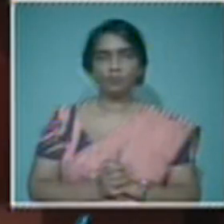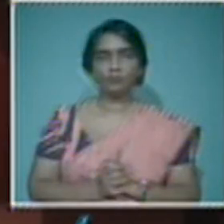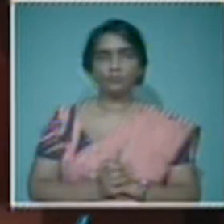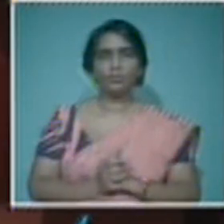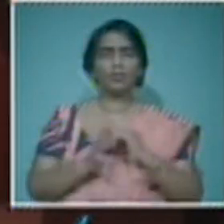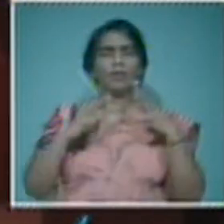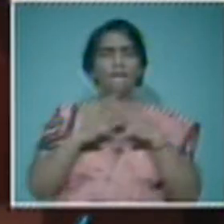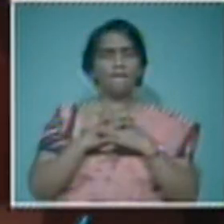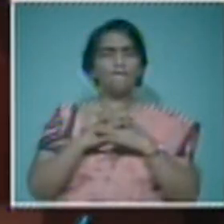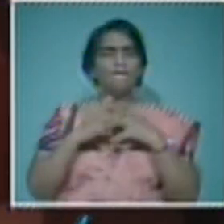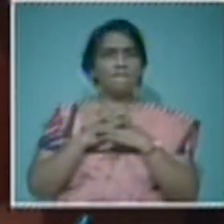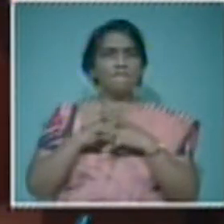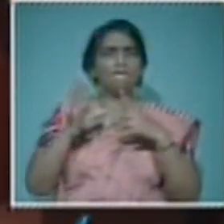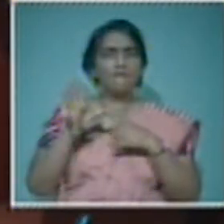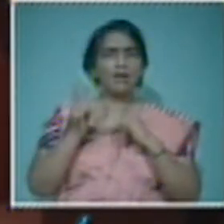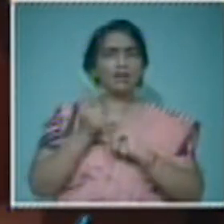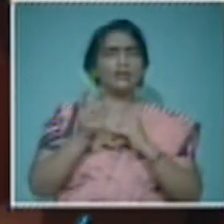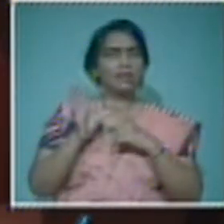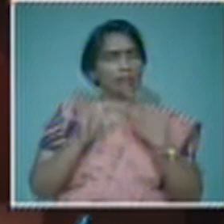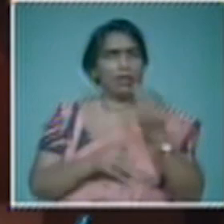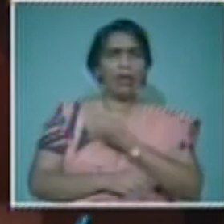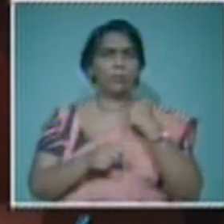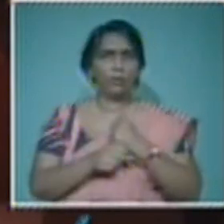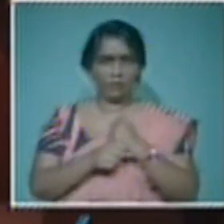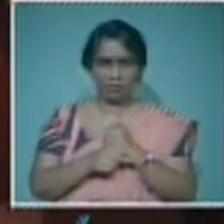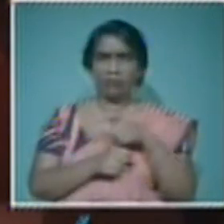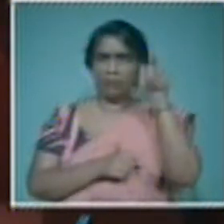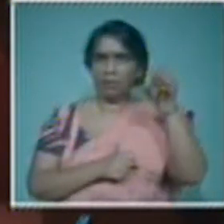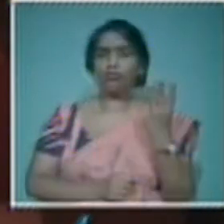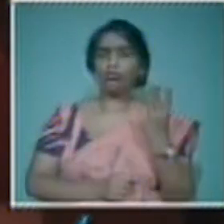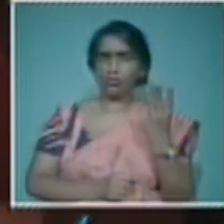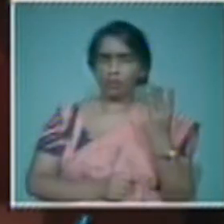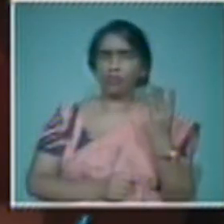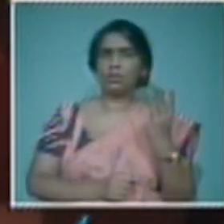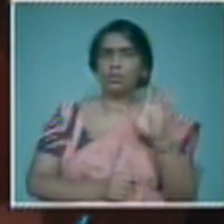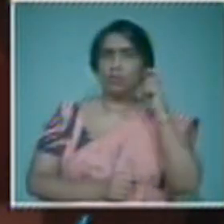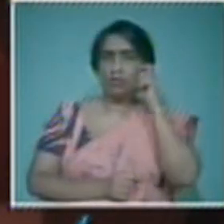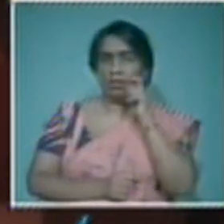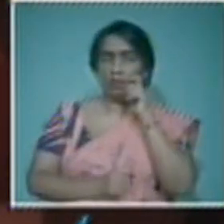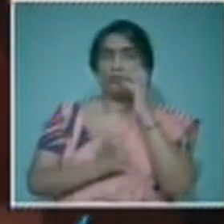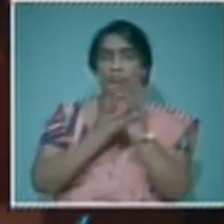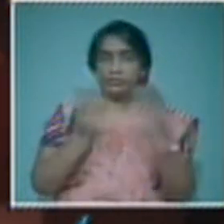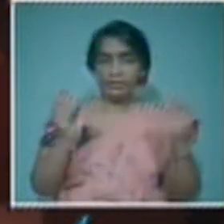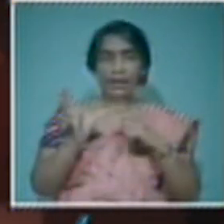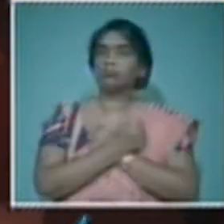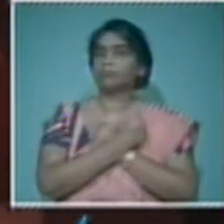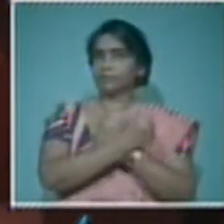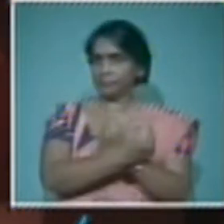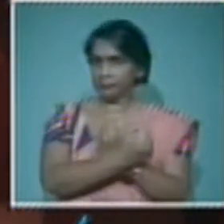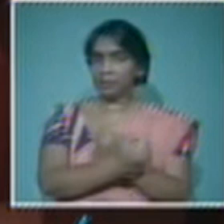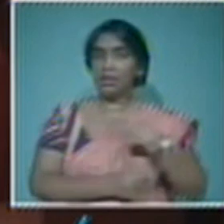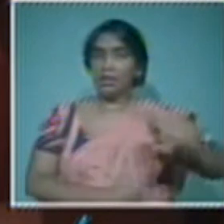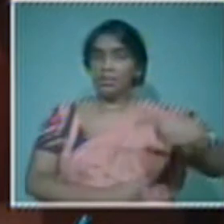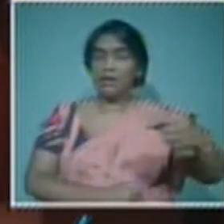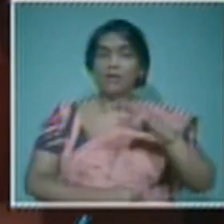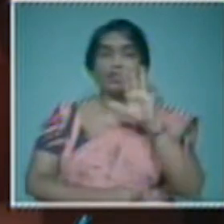වසන්ත මුදලිගේ ගල්වැව සිරිදම්ම හිමි හශාන්ත ගුණතිලක මේ තුන්දෙනාම ත්‍රස්තවාදයේ වැළැක්වීමේ පනත යටතේ දින